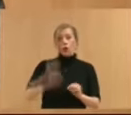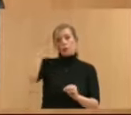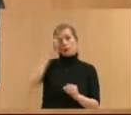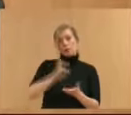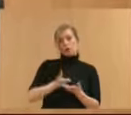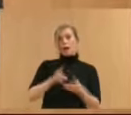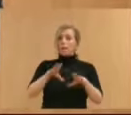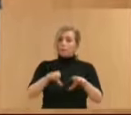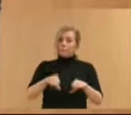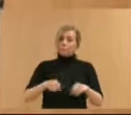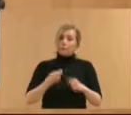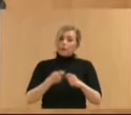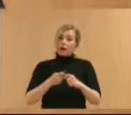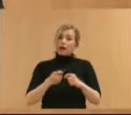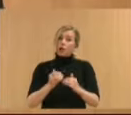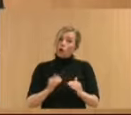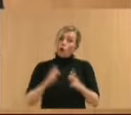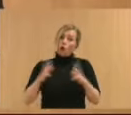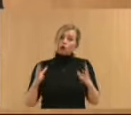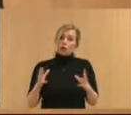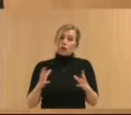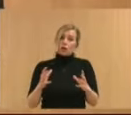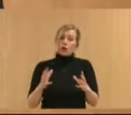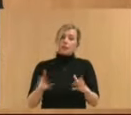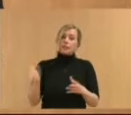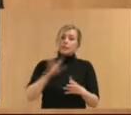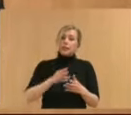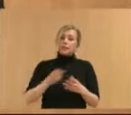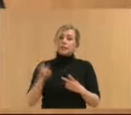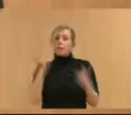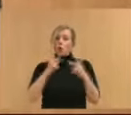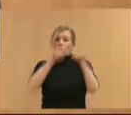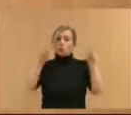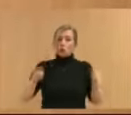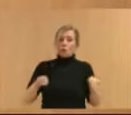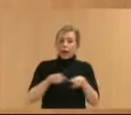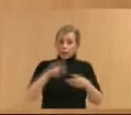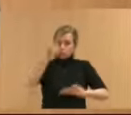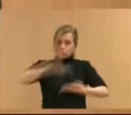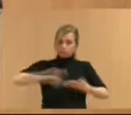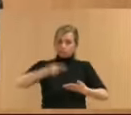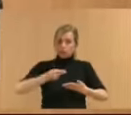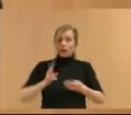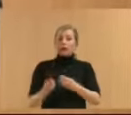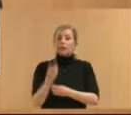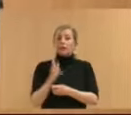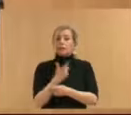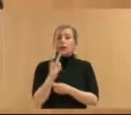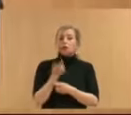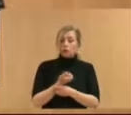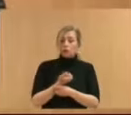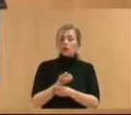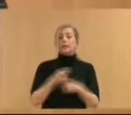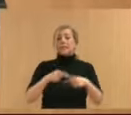предприеме много повече. Защото след сключването на споразумението от 2017 година, ние съм имал възможност вече да кажа,